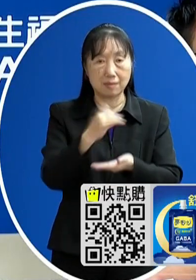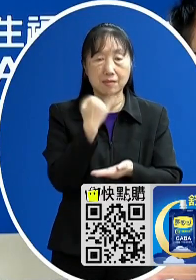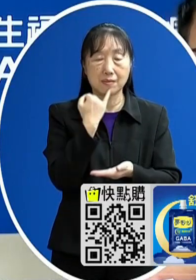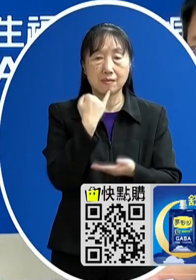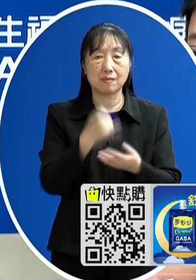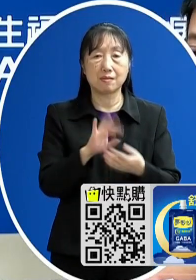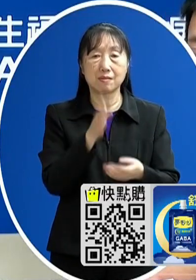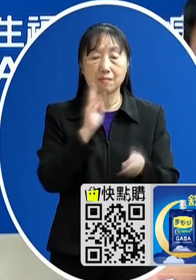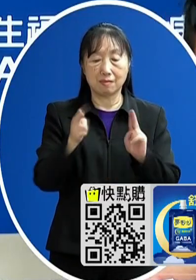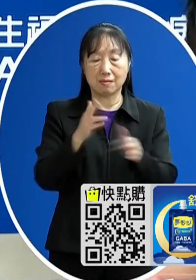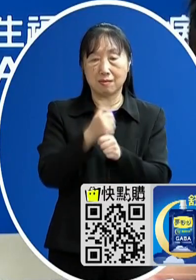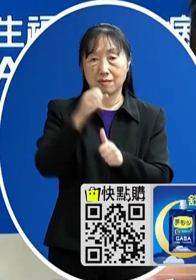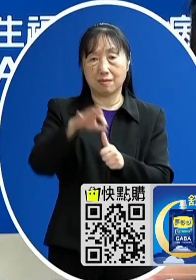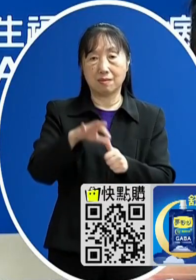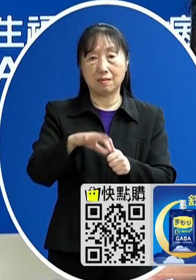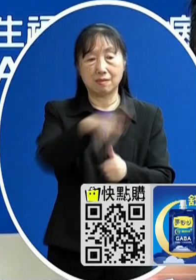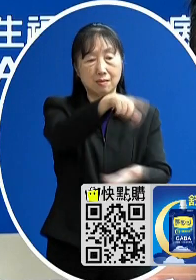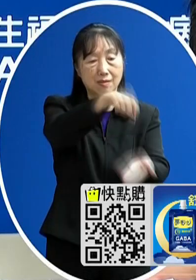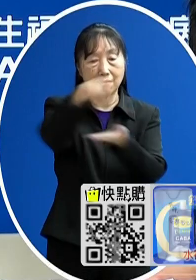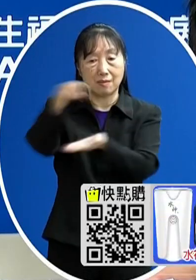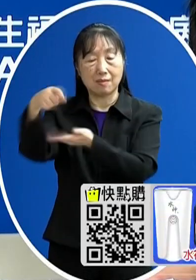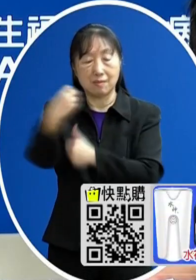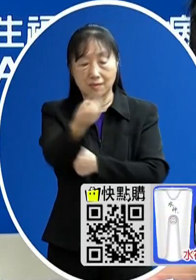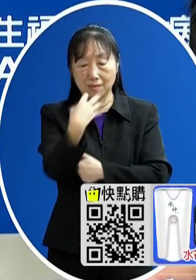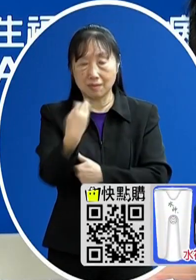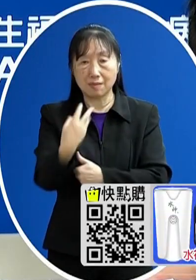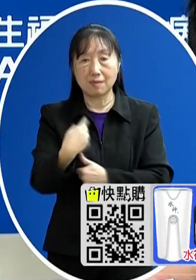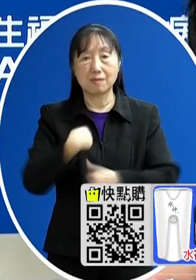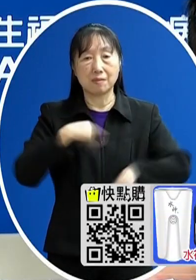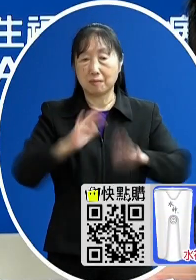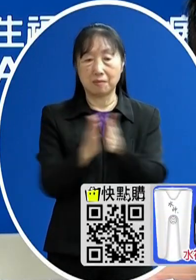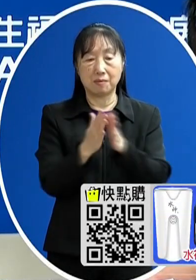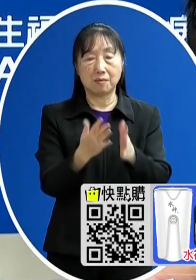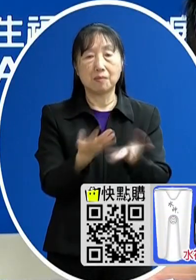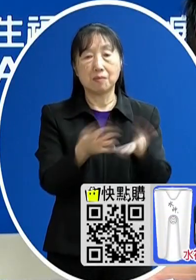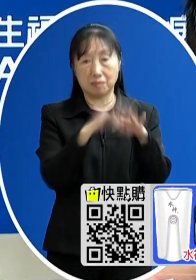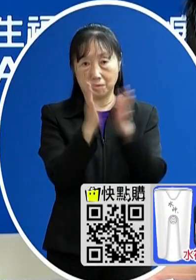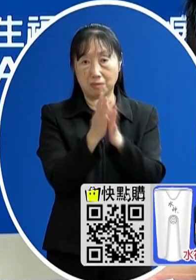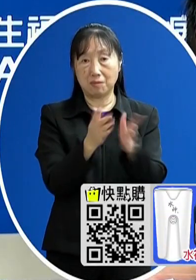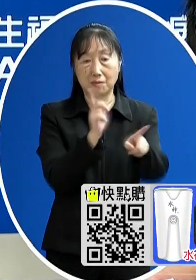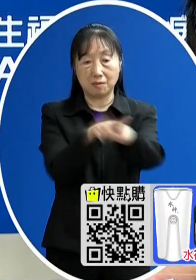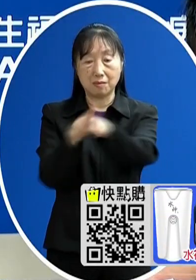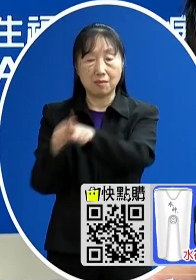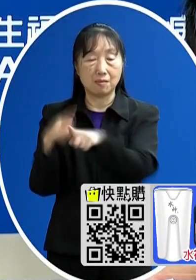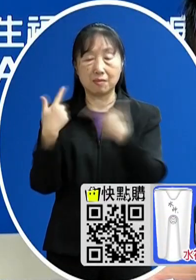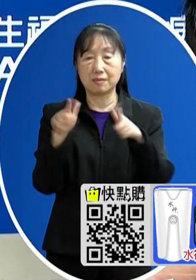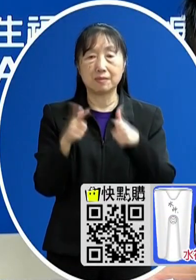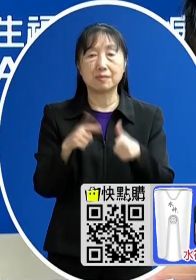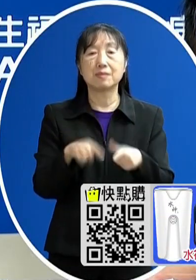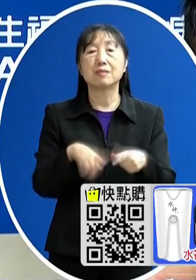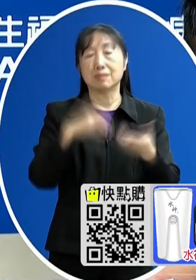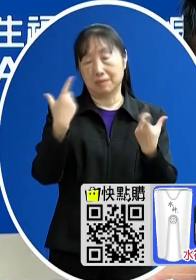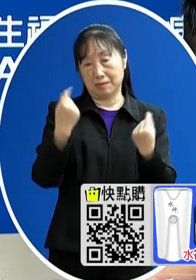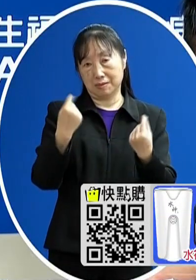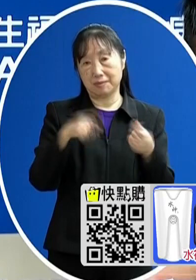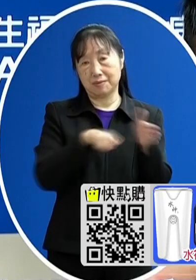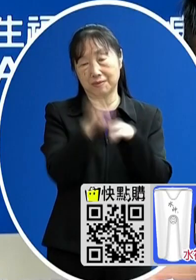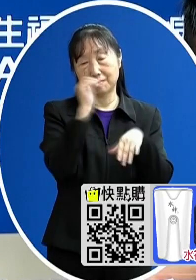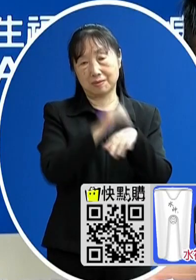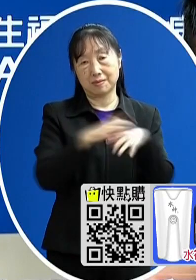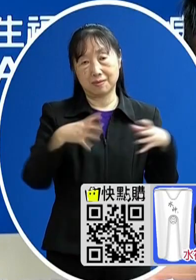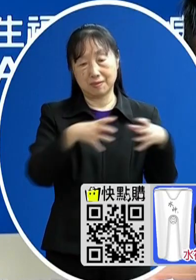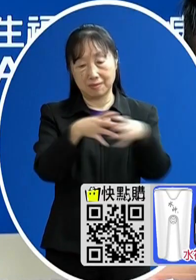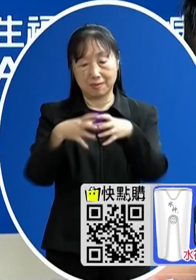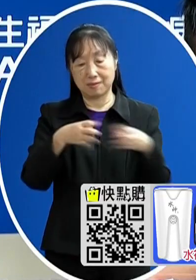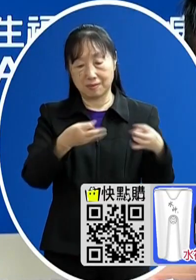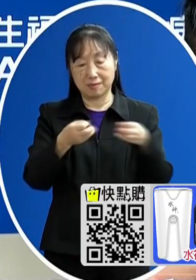是指挥中心也不会说大家提出一个政策构想，我们就照单全收，还是要经过专家大家做一个全面